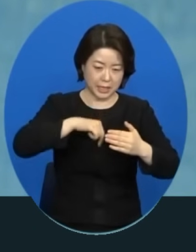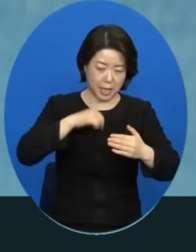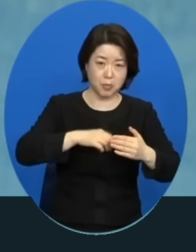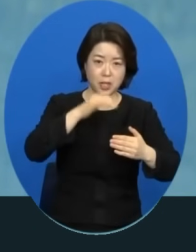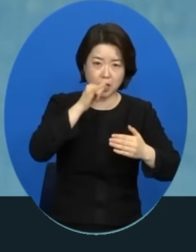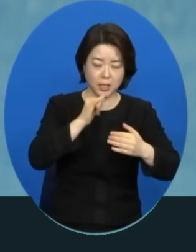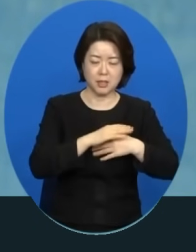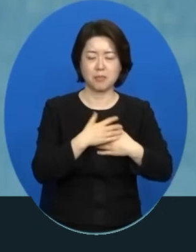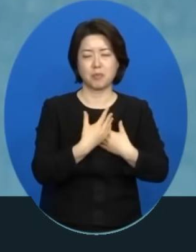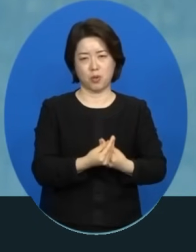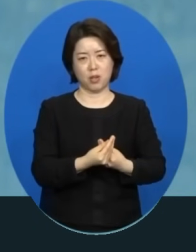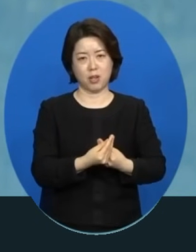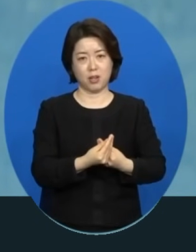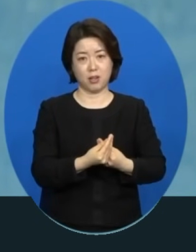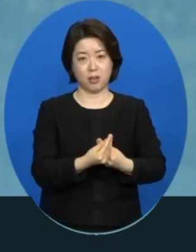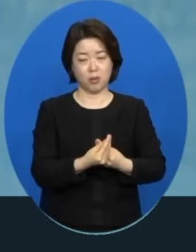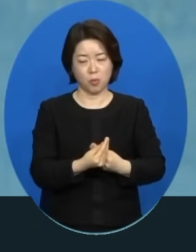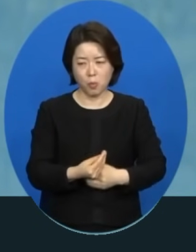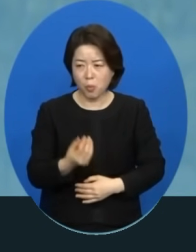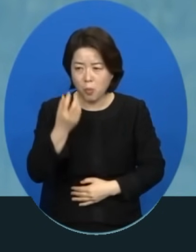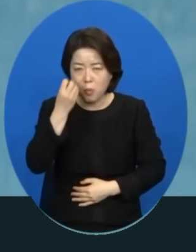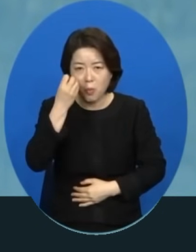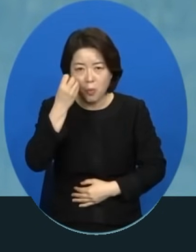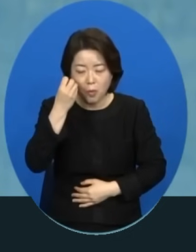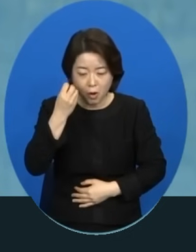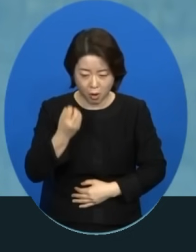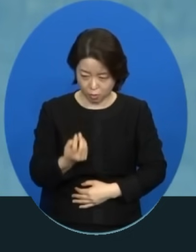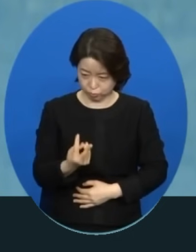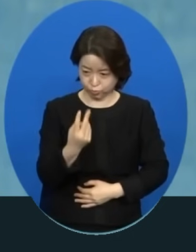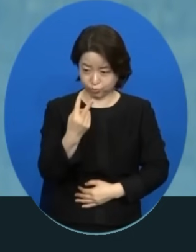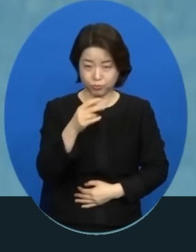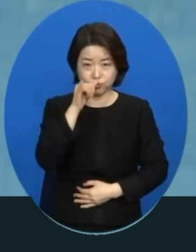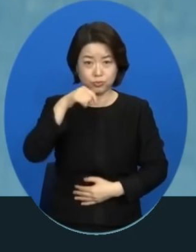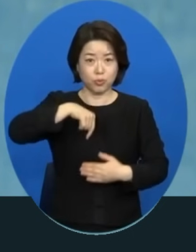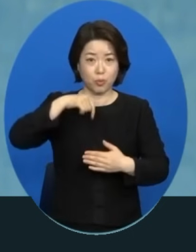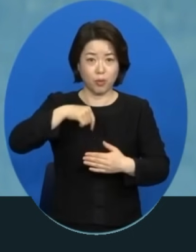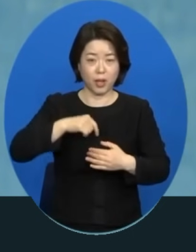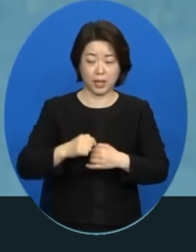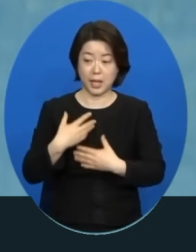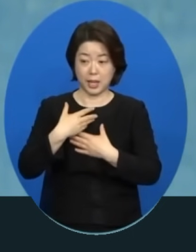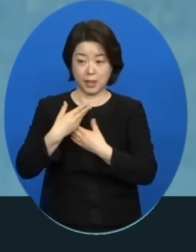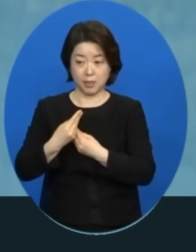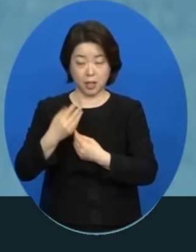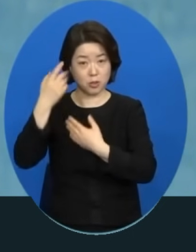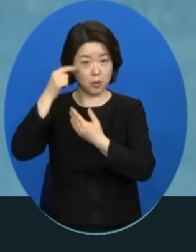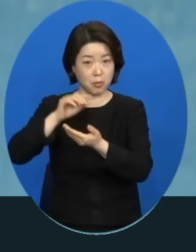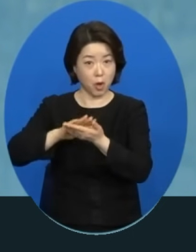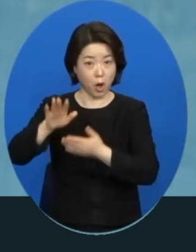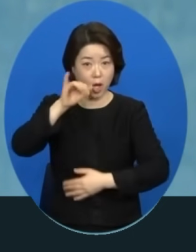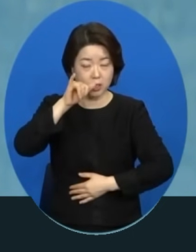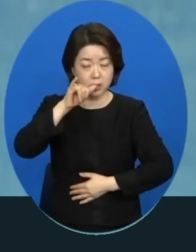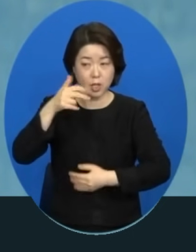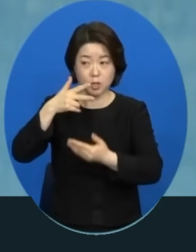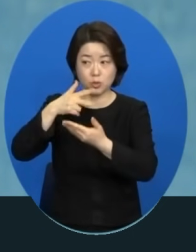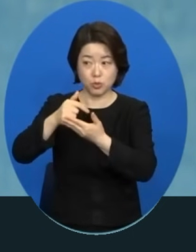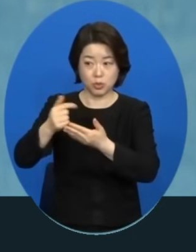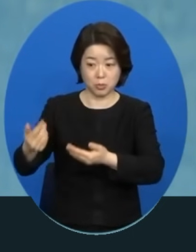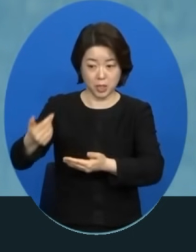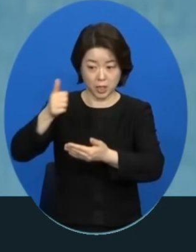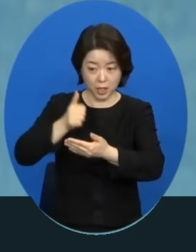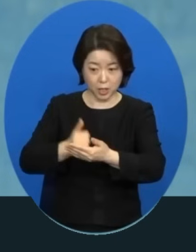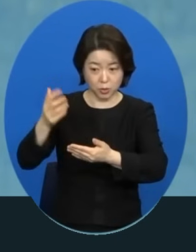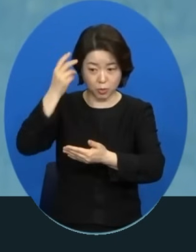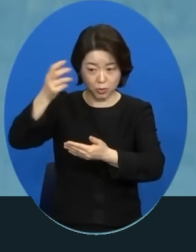있는 평강입니다. 아이러니하죠. 내적인 평강이 있어요. 왜? 주님이 우리 안에 함께 계시고 성령이 계시니까.